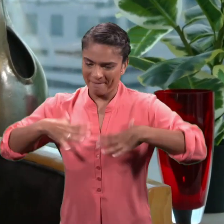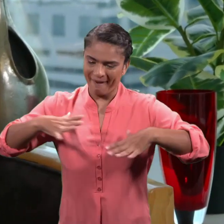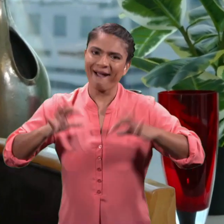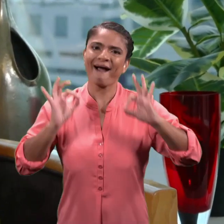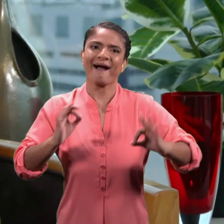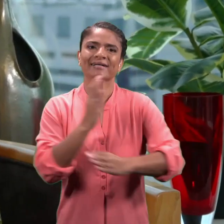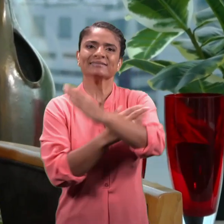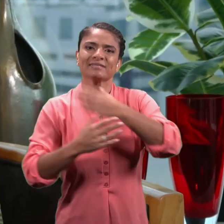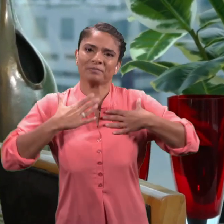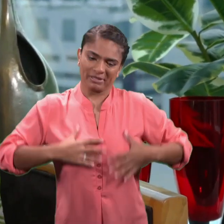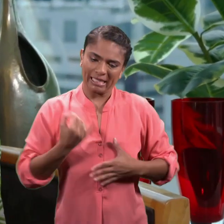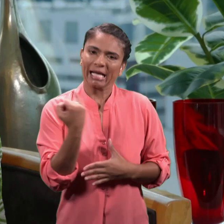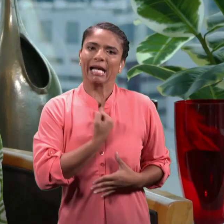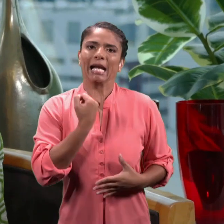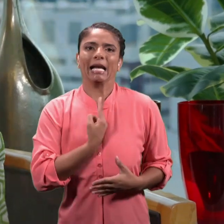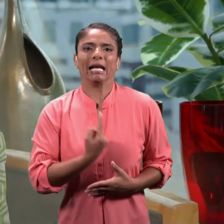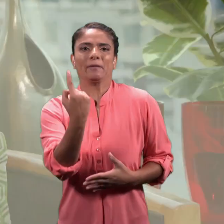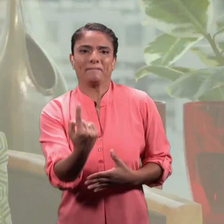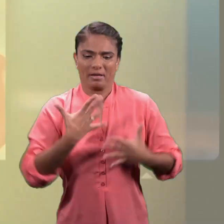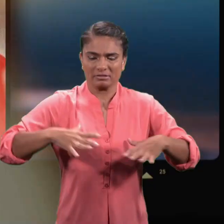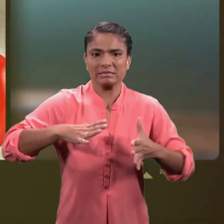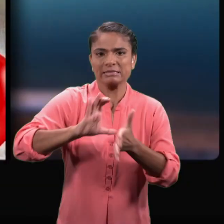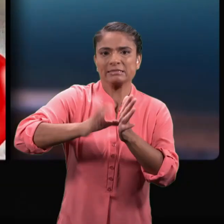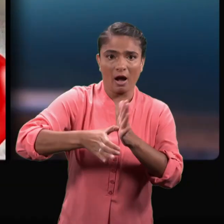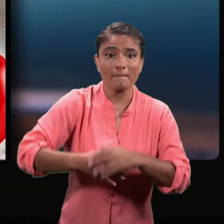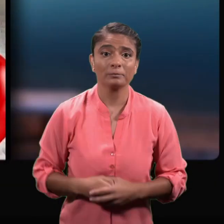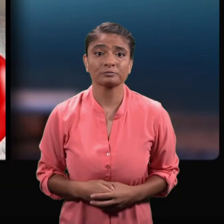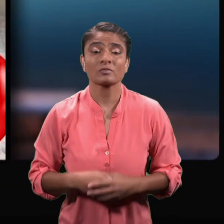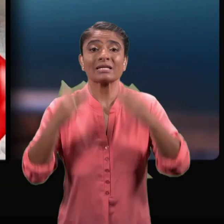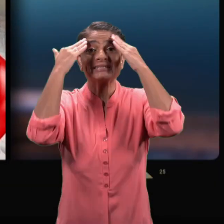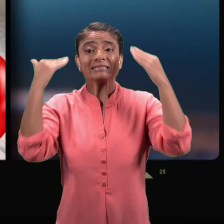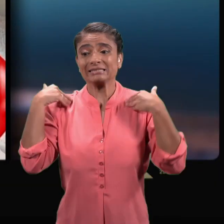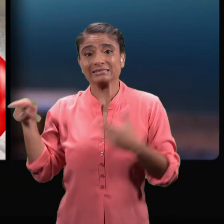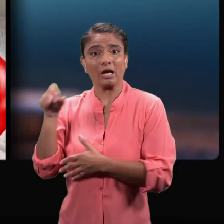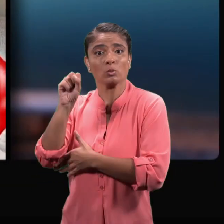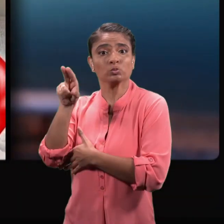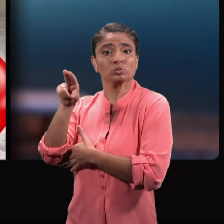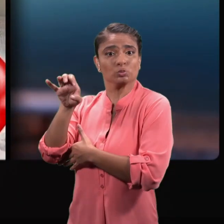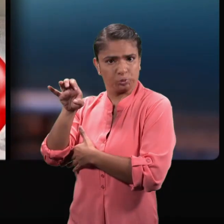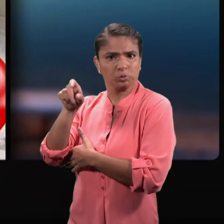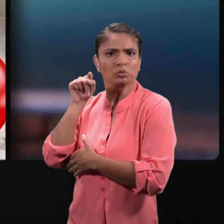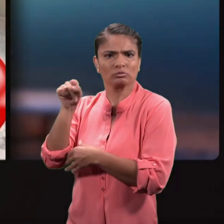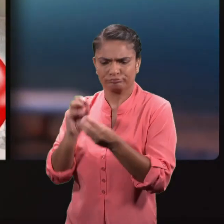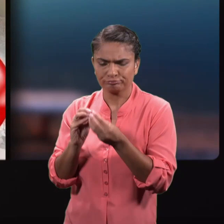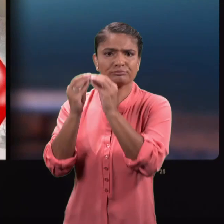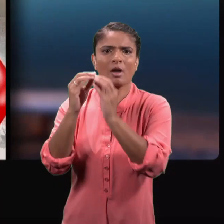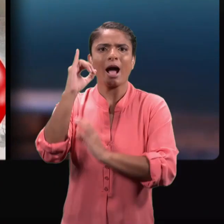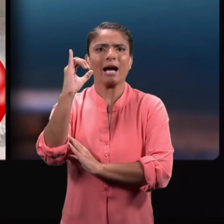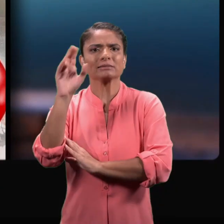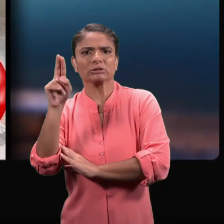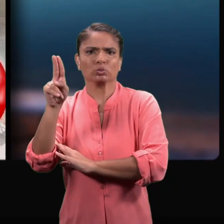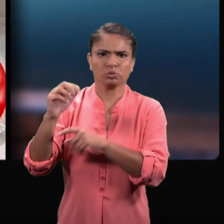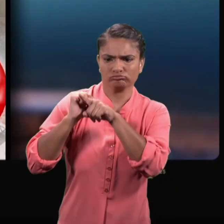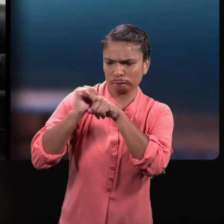te bring waar hulle onafhanklikheid en styl bied. We meet Sister Sue and Mahlwele, known as Sister Sue, South